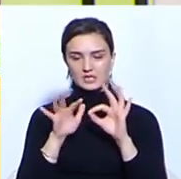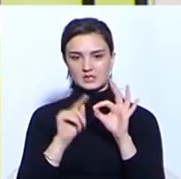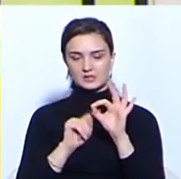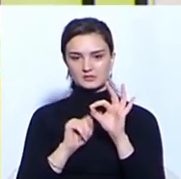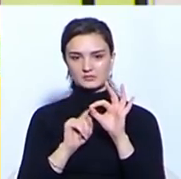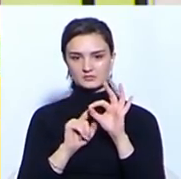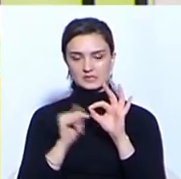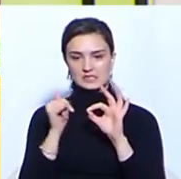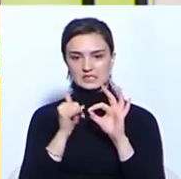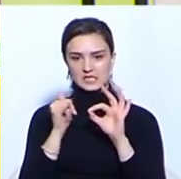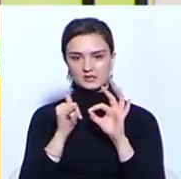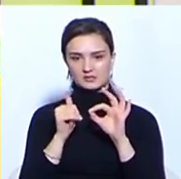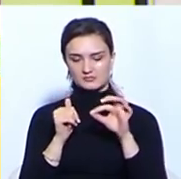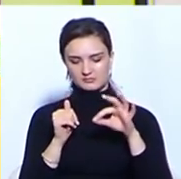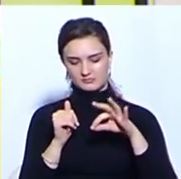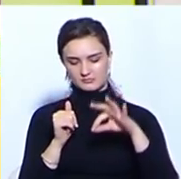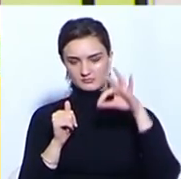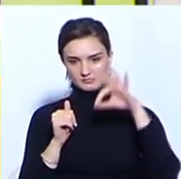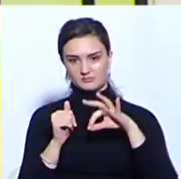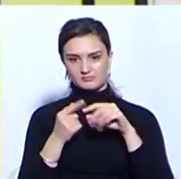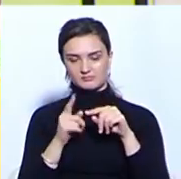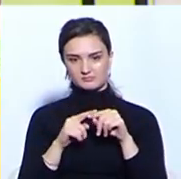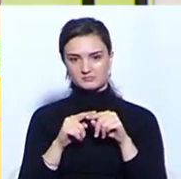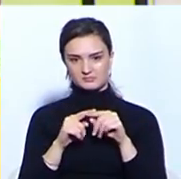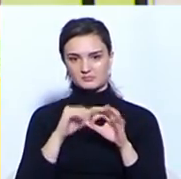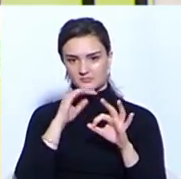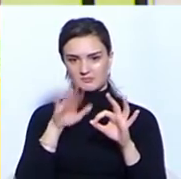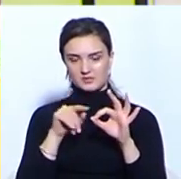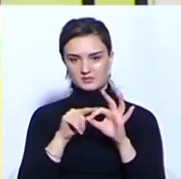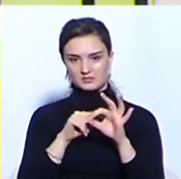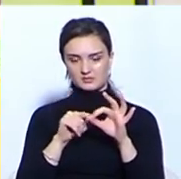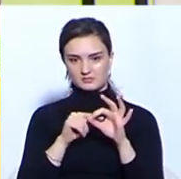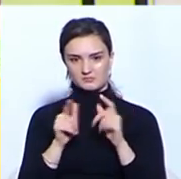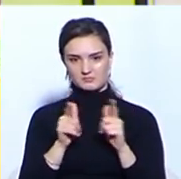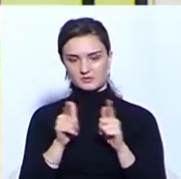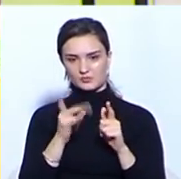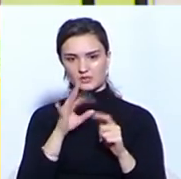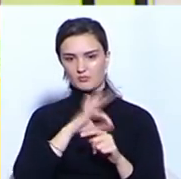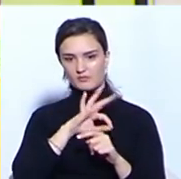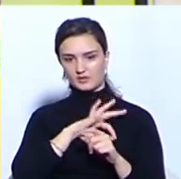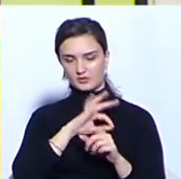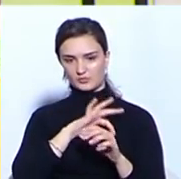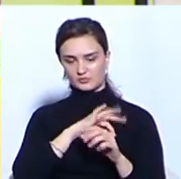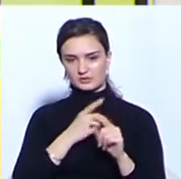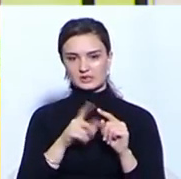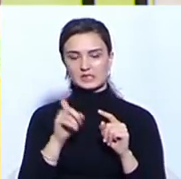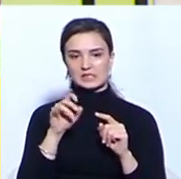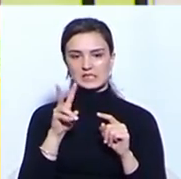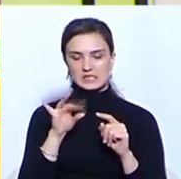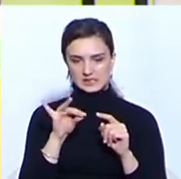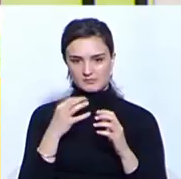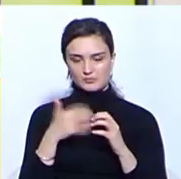ასახავს ზეთის წვეთს, რომელიც ჩვენს რაციონში მზასახით მომზადებულ პროდუქტს, უკვე მზა პროდუქტში უნდა გამოიყენოთ. ხილისა და